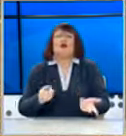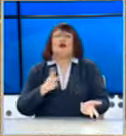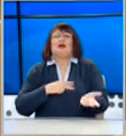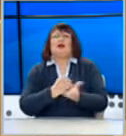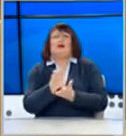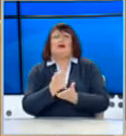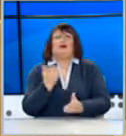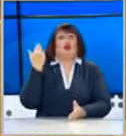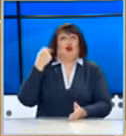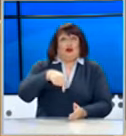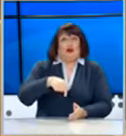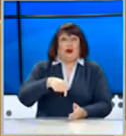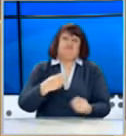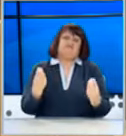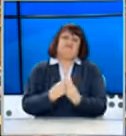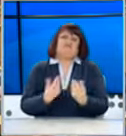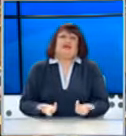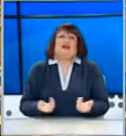και τώρα?